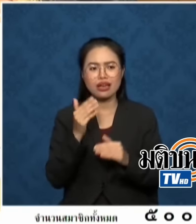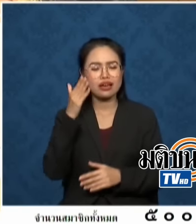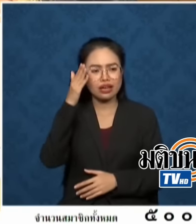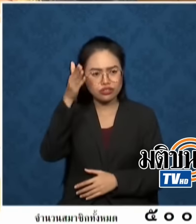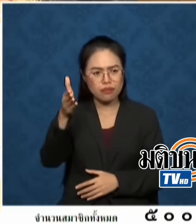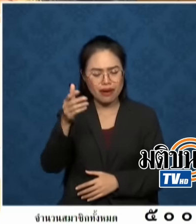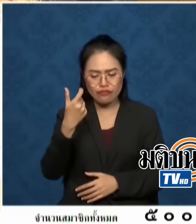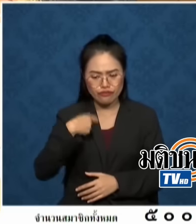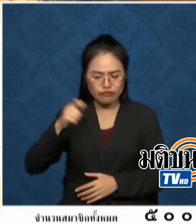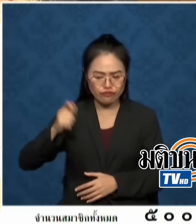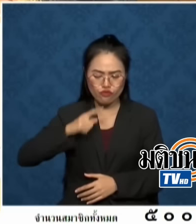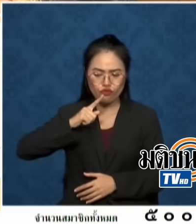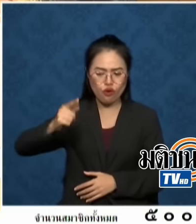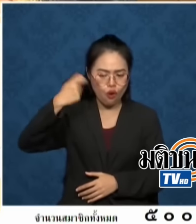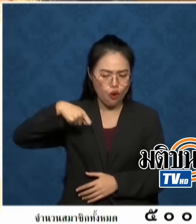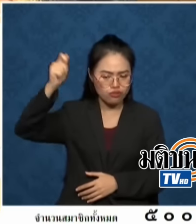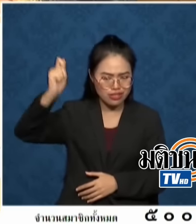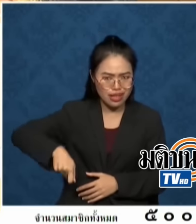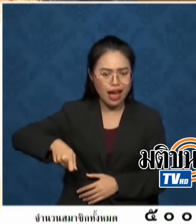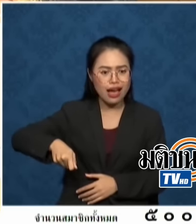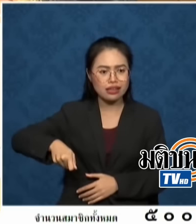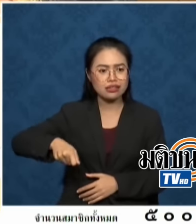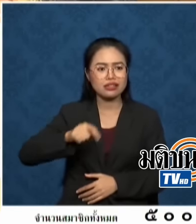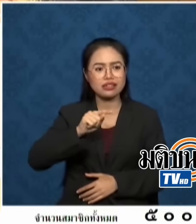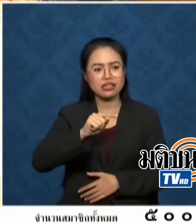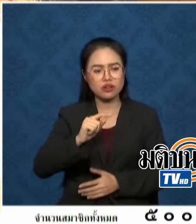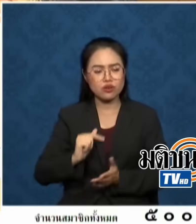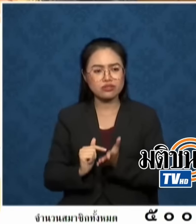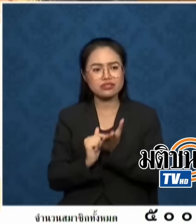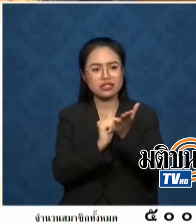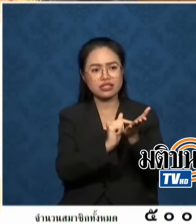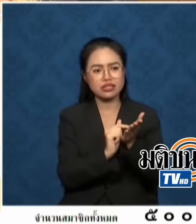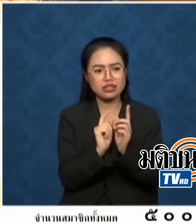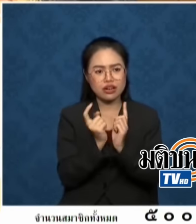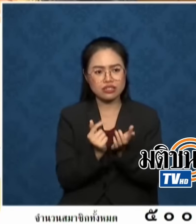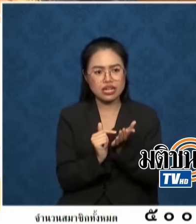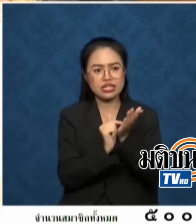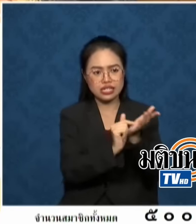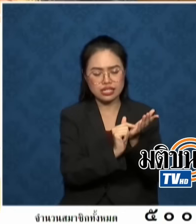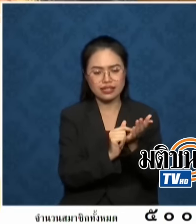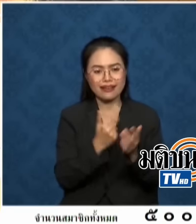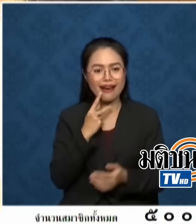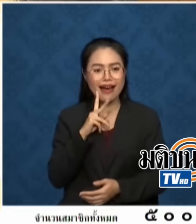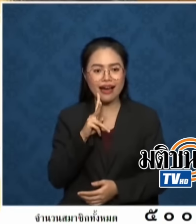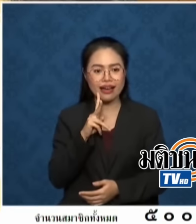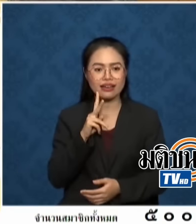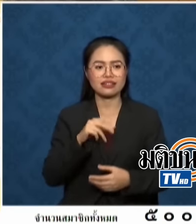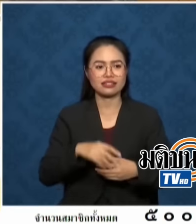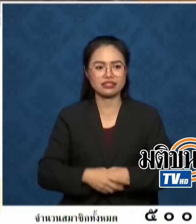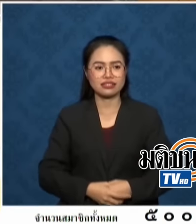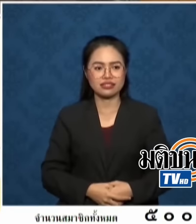องต่อชั้นศาลได้จึงเป็นที่มาของการสงวนความเห็นค่ะ